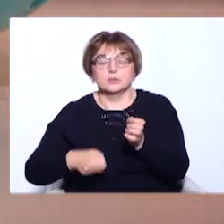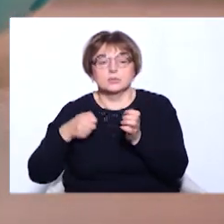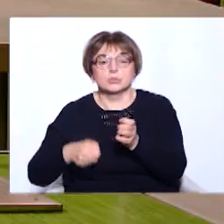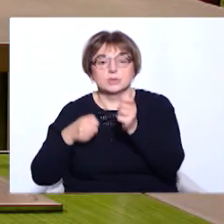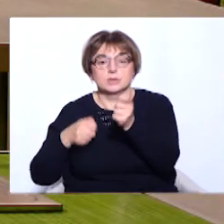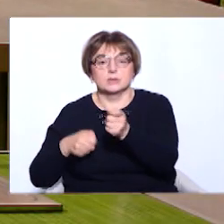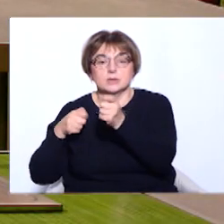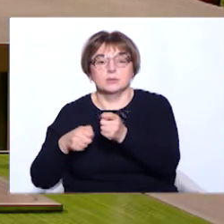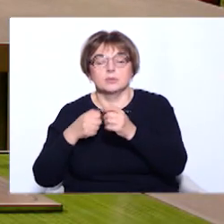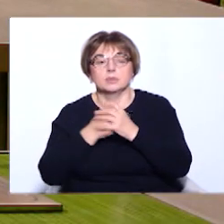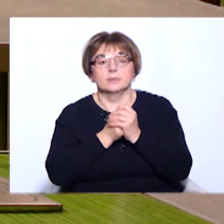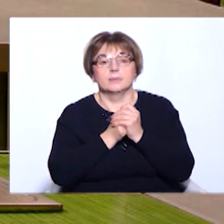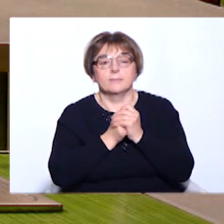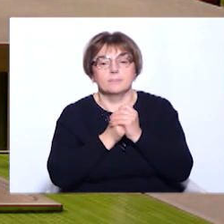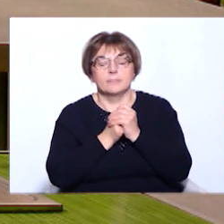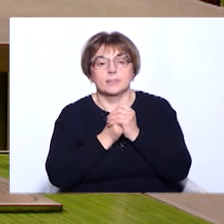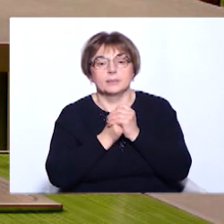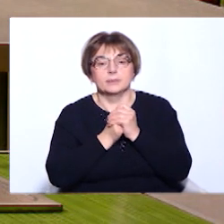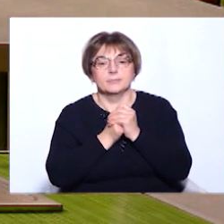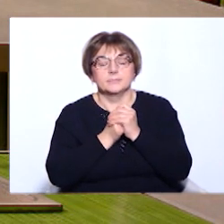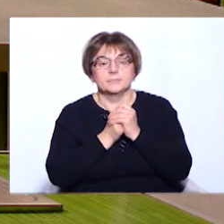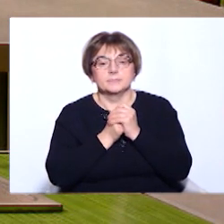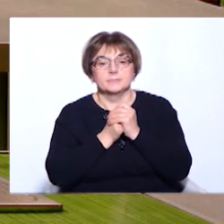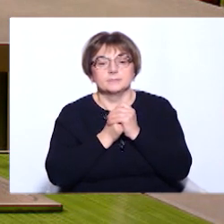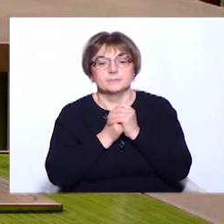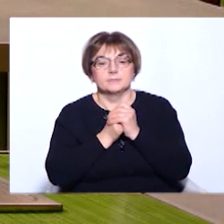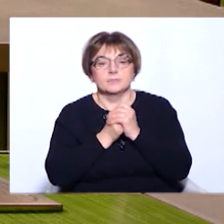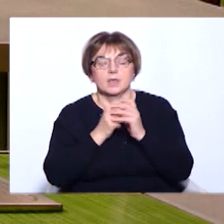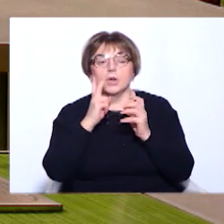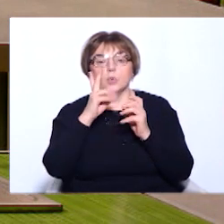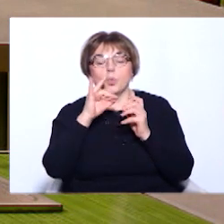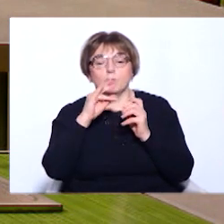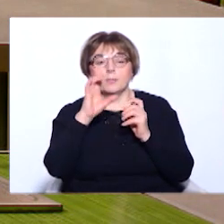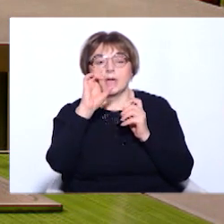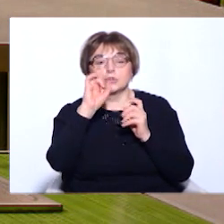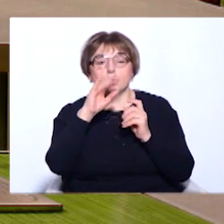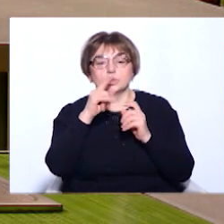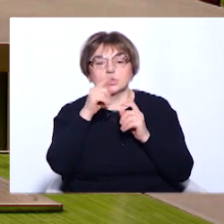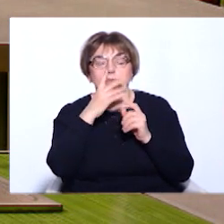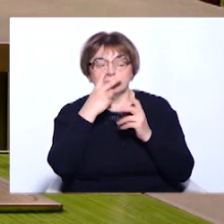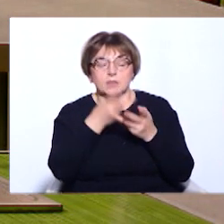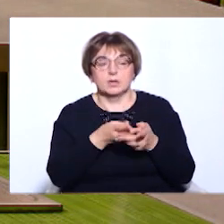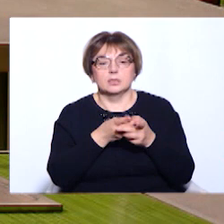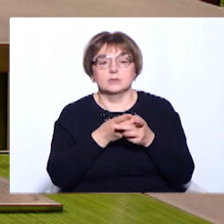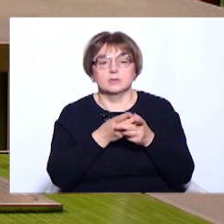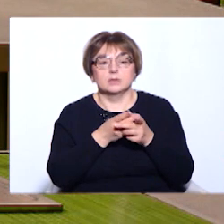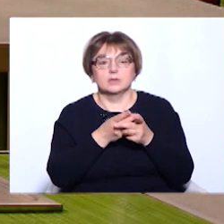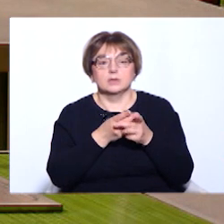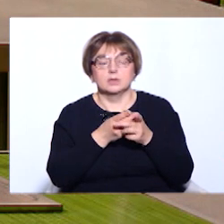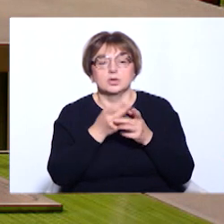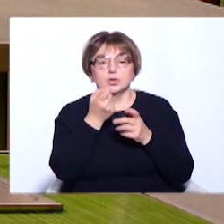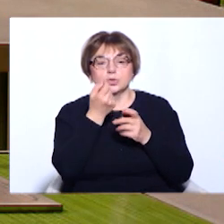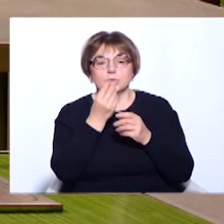მიზეზების გამო კონკრეტული მარილით. ესე იგი, კუპრუმეს 4-ის წყალხსნარი მაქვს. ცოტა